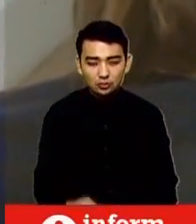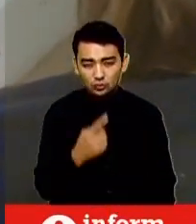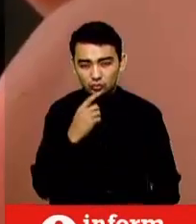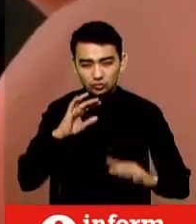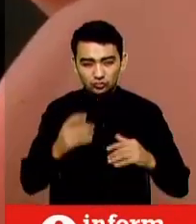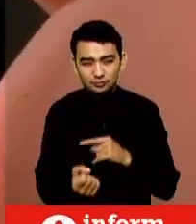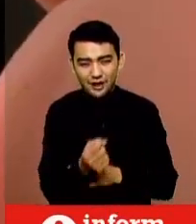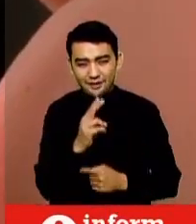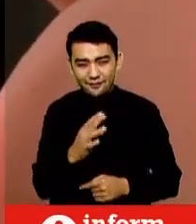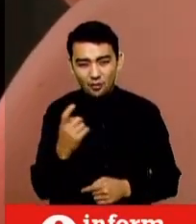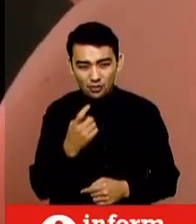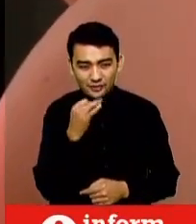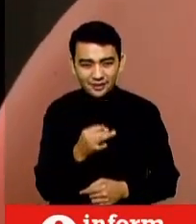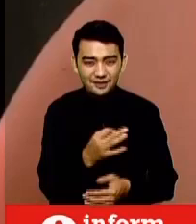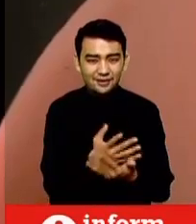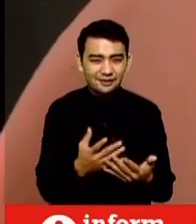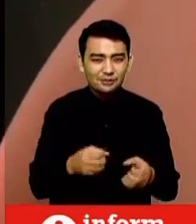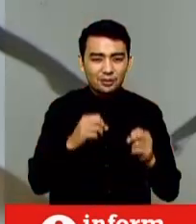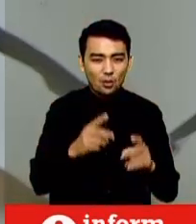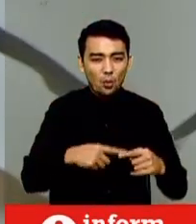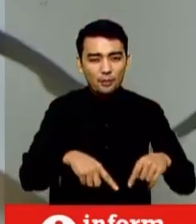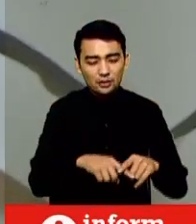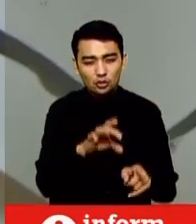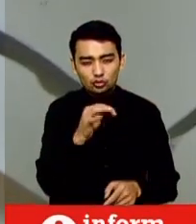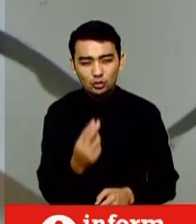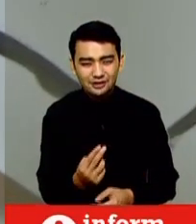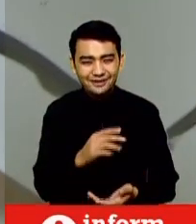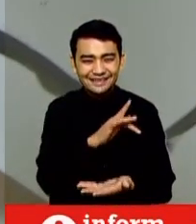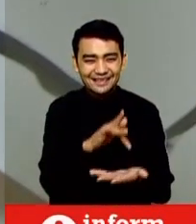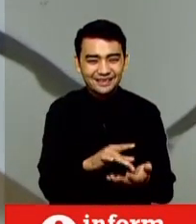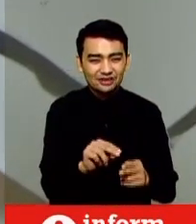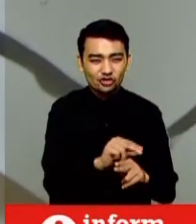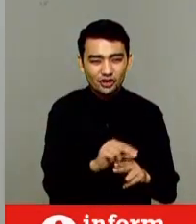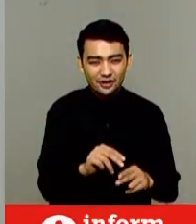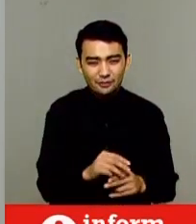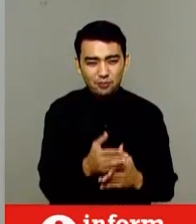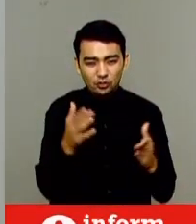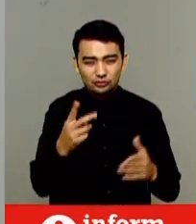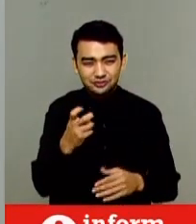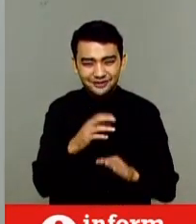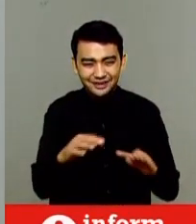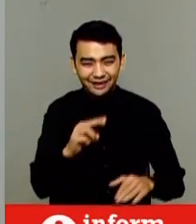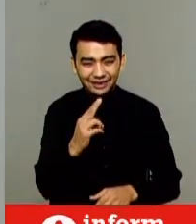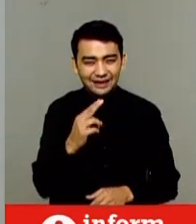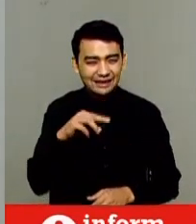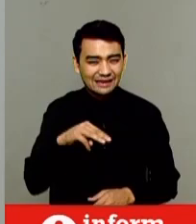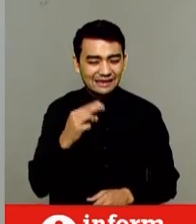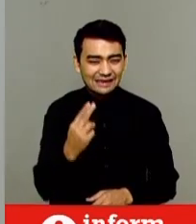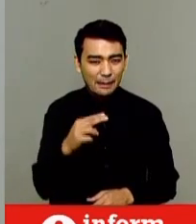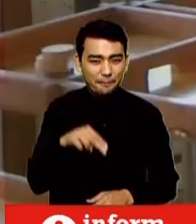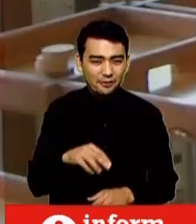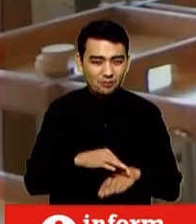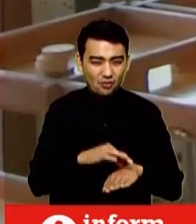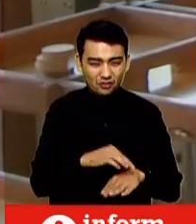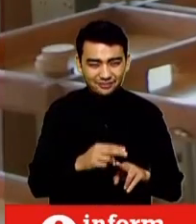только владельцы квартир, но и коммерческих объектов. Так, социальный центр, где проходит лечение больше 200 детей с ДЦП, тоже должен закрыться.